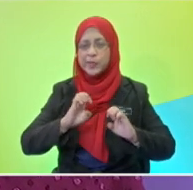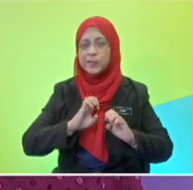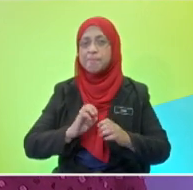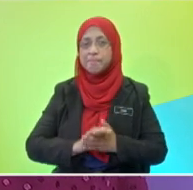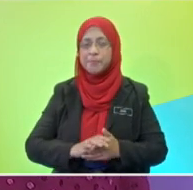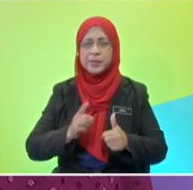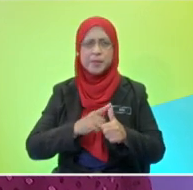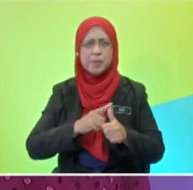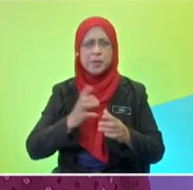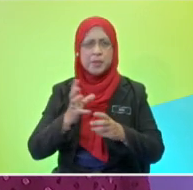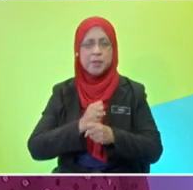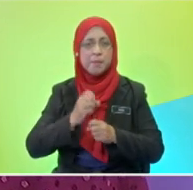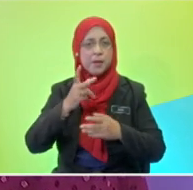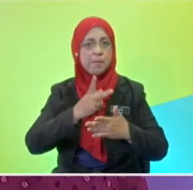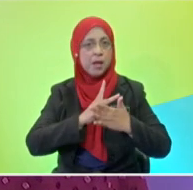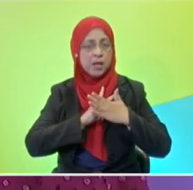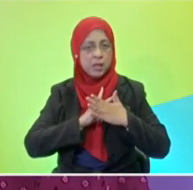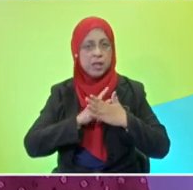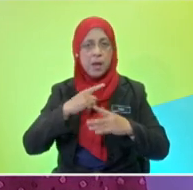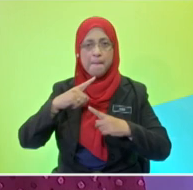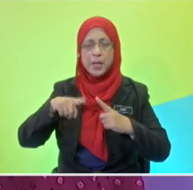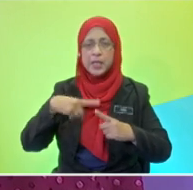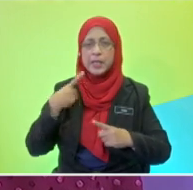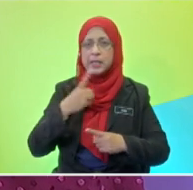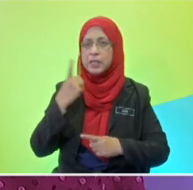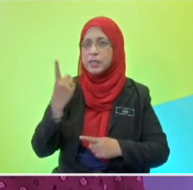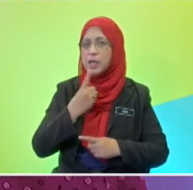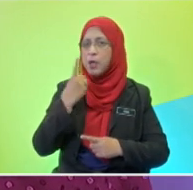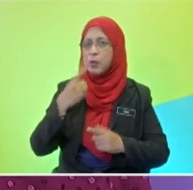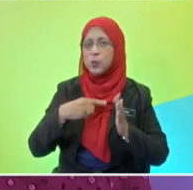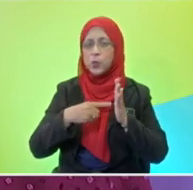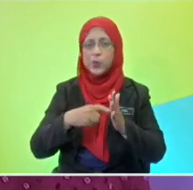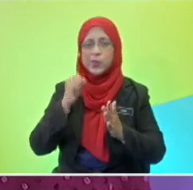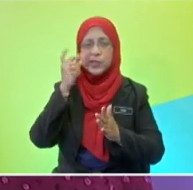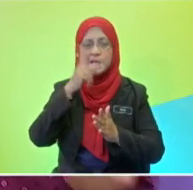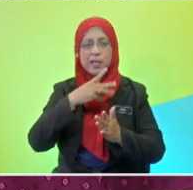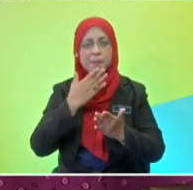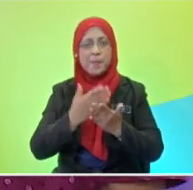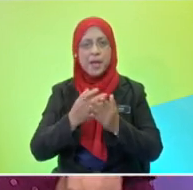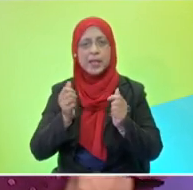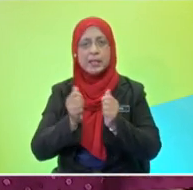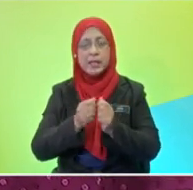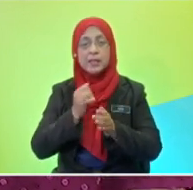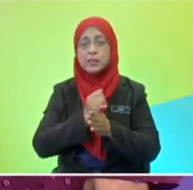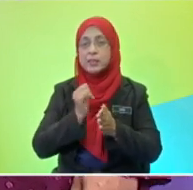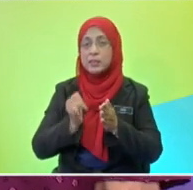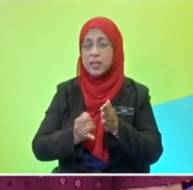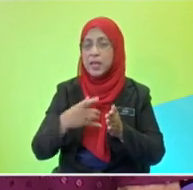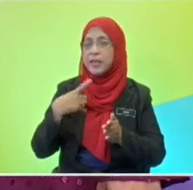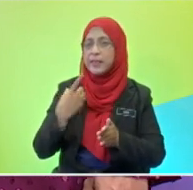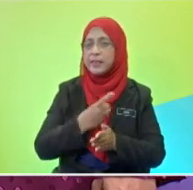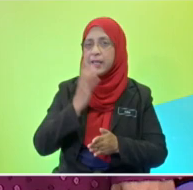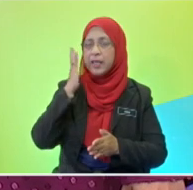Allah Subhanahu Wa Ta'ala apabila kita senantiasa mengamalkan adab bernilai dan tentulah kita akan dapat banyak